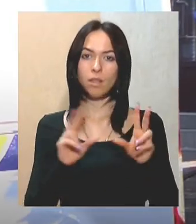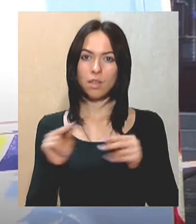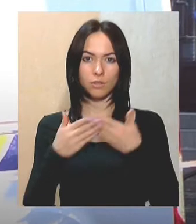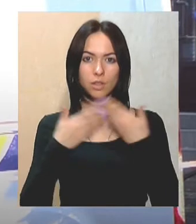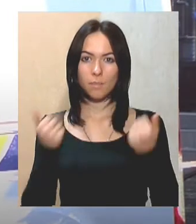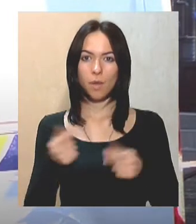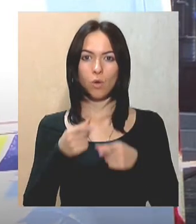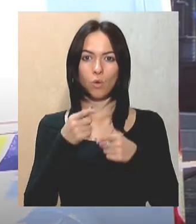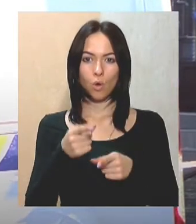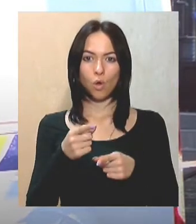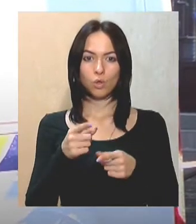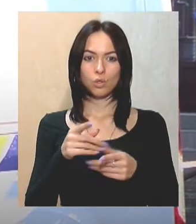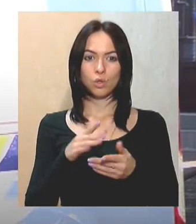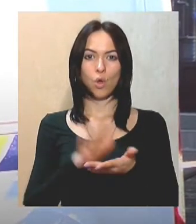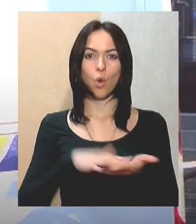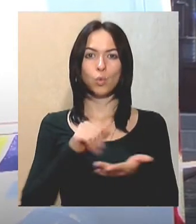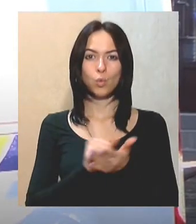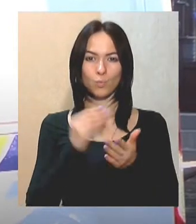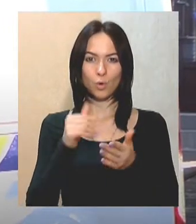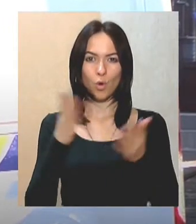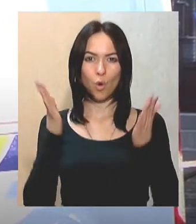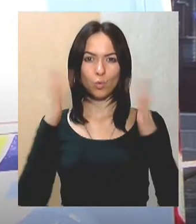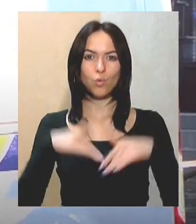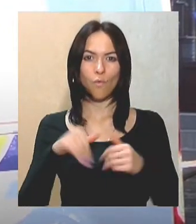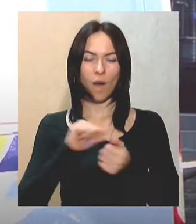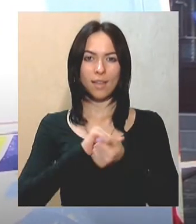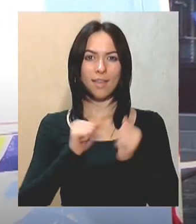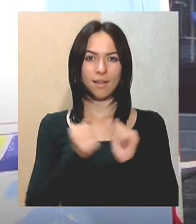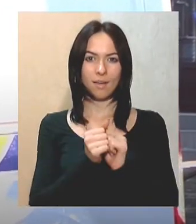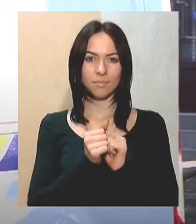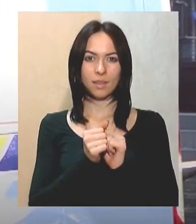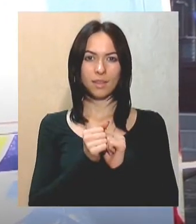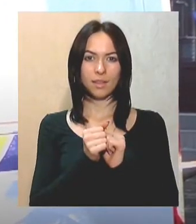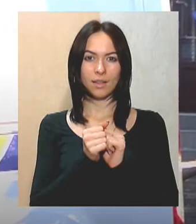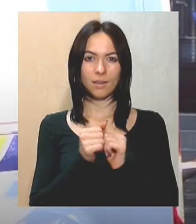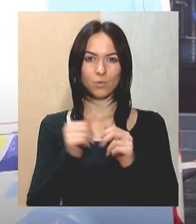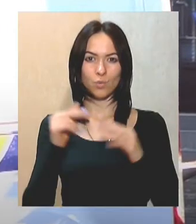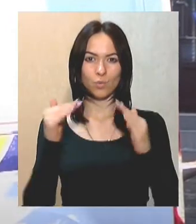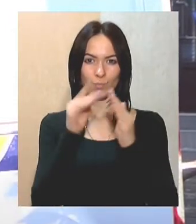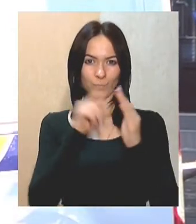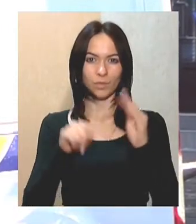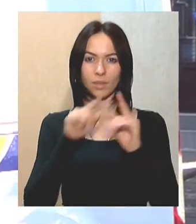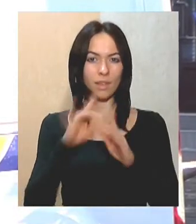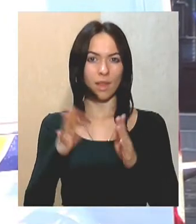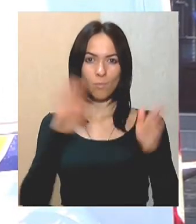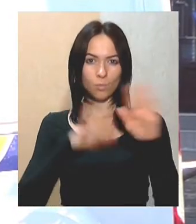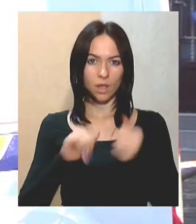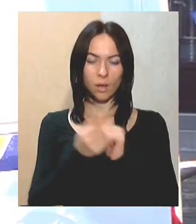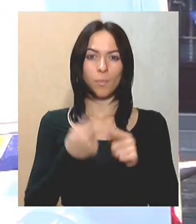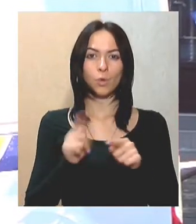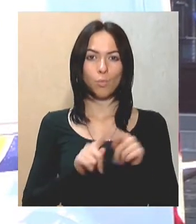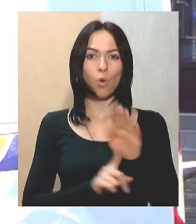угрози руйнування на даний момент кам'яних конструкцій будівлі, тому розпочати